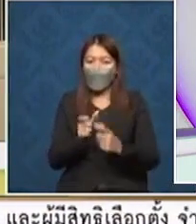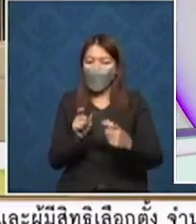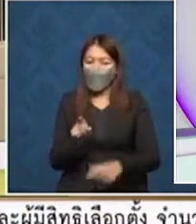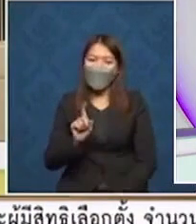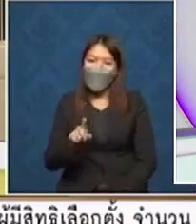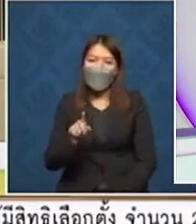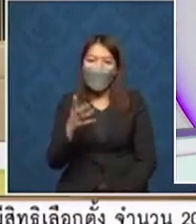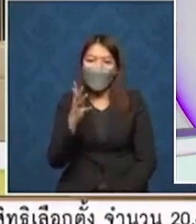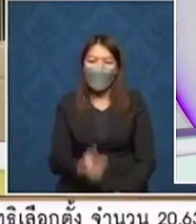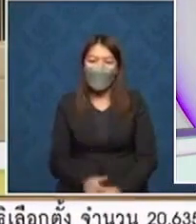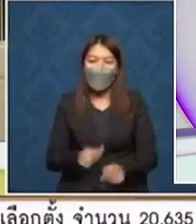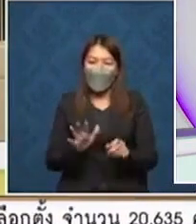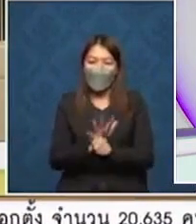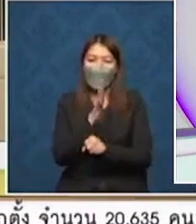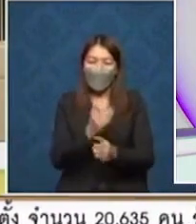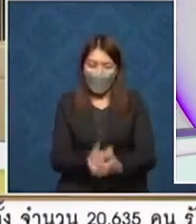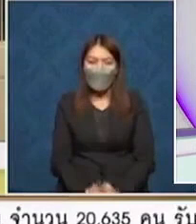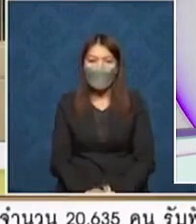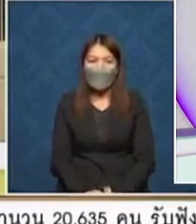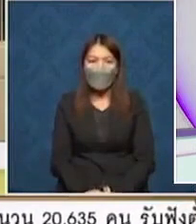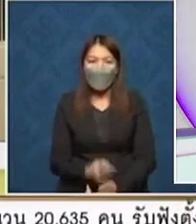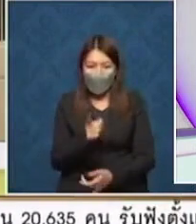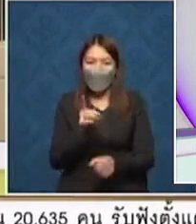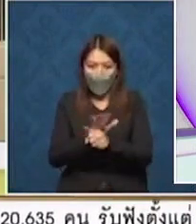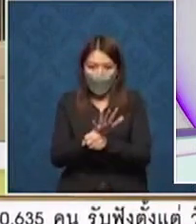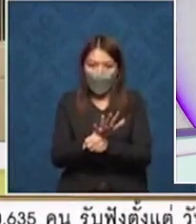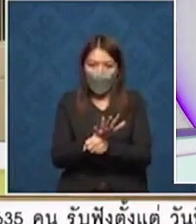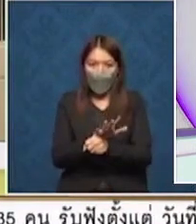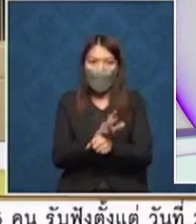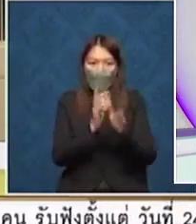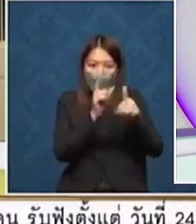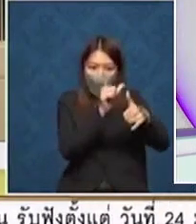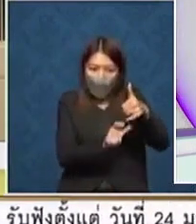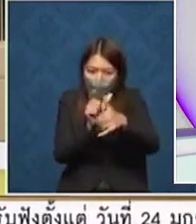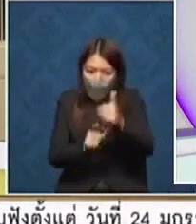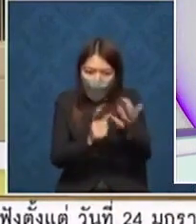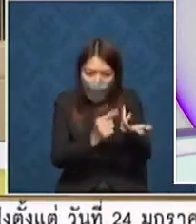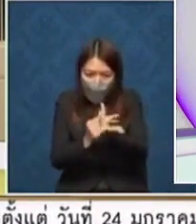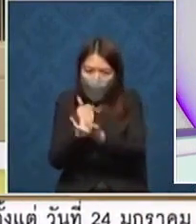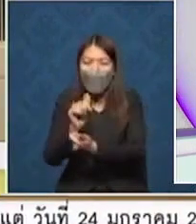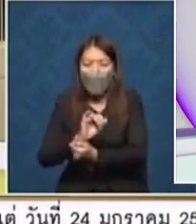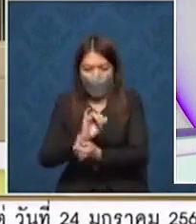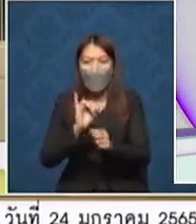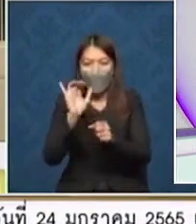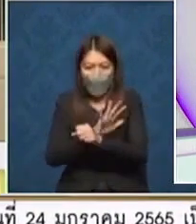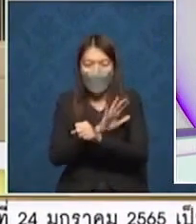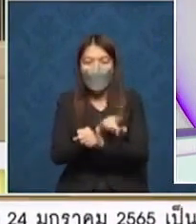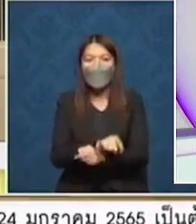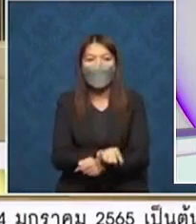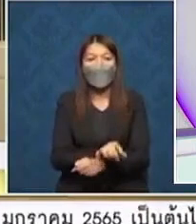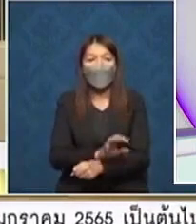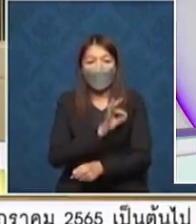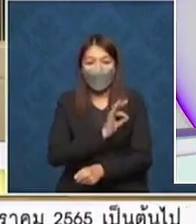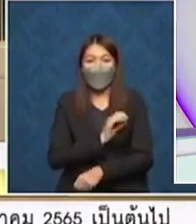่ครบองคประชุม ต้องได้เสียง 237 เสียง ทำให้คุชวรต้องสั่งปิดประชุมในเวลา